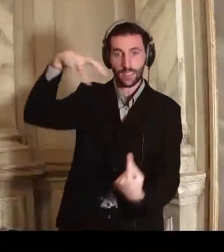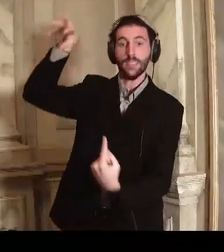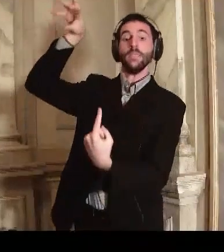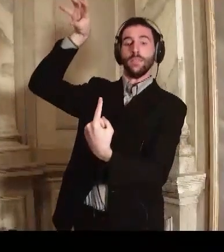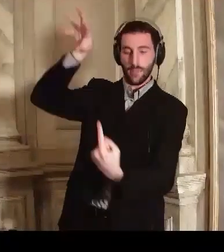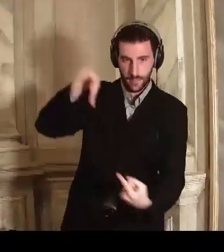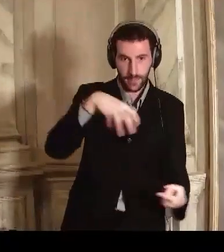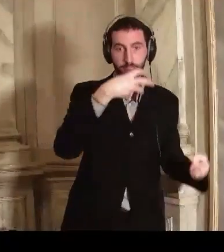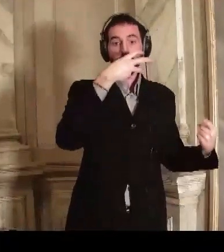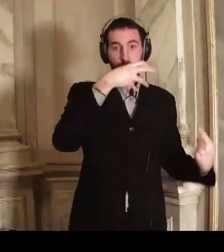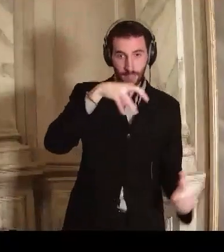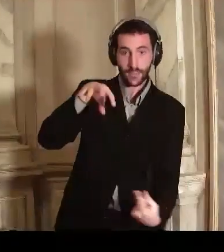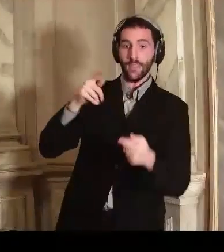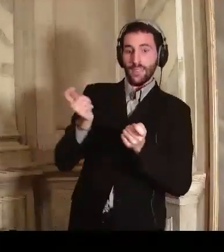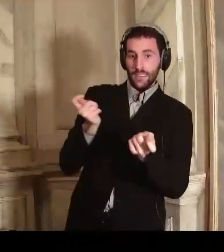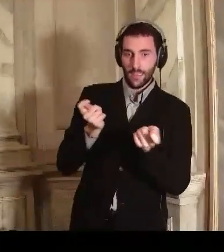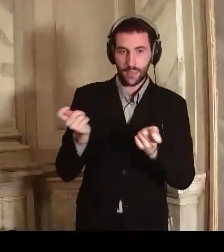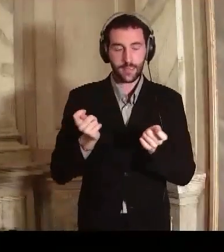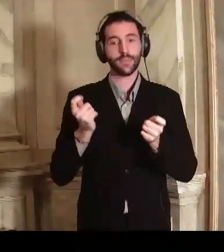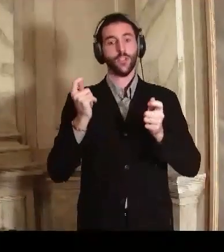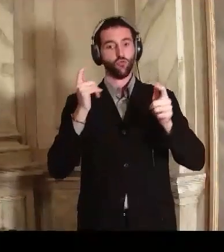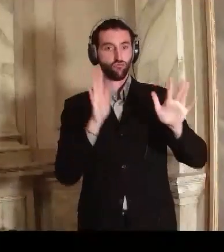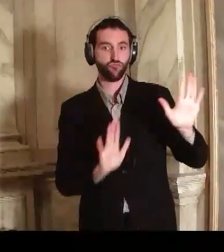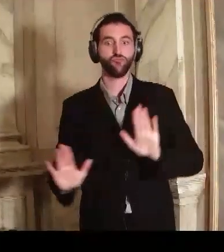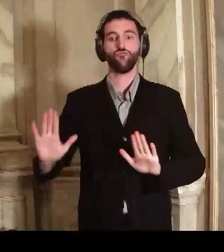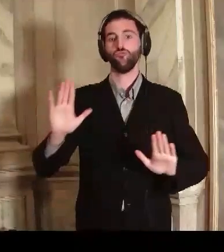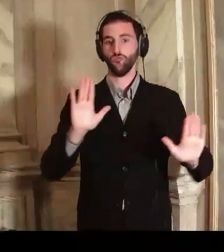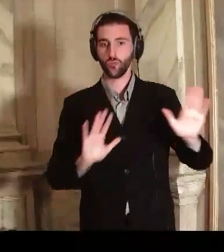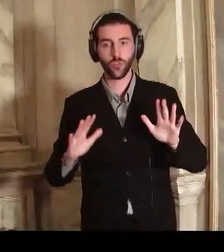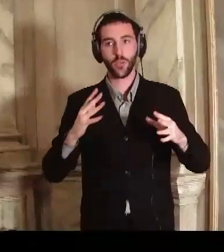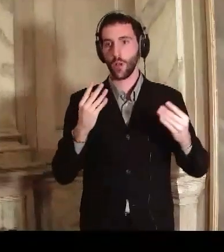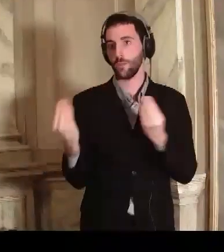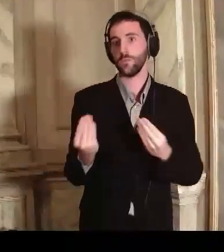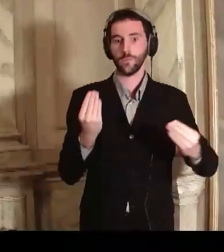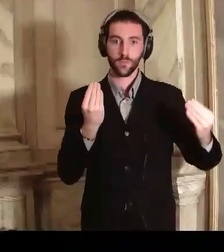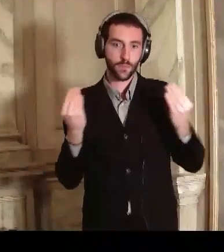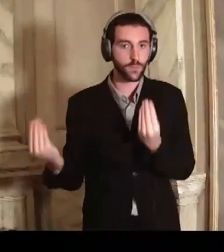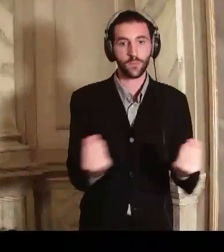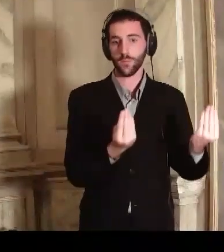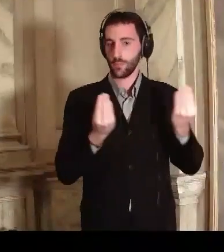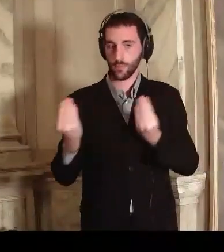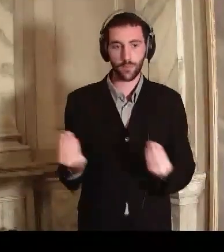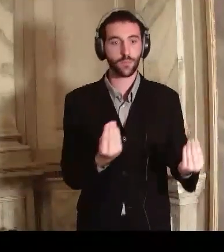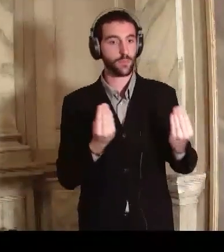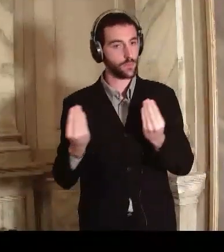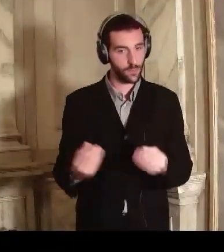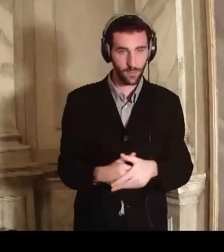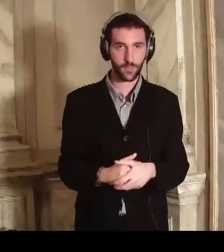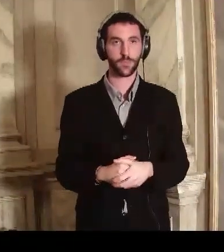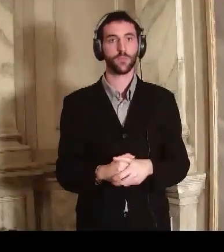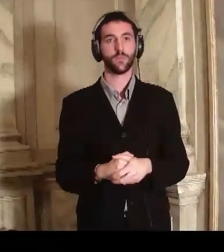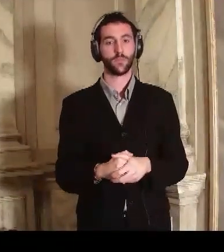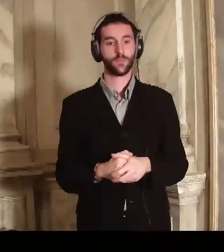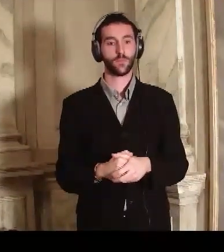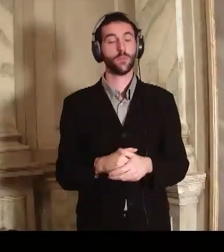del pendolo in una scenografia in eterno movimento. E noi, il pubblico, sentiamo noi lo scorrere del tempo, costruendo